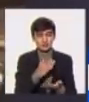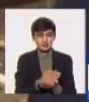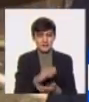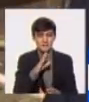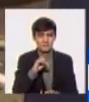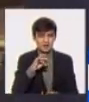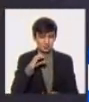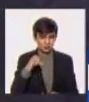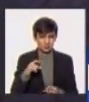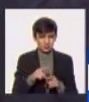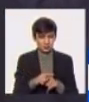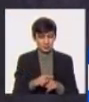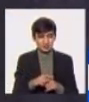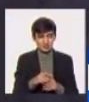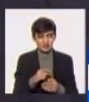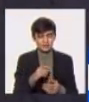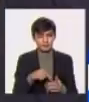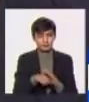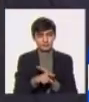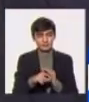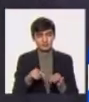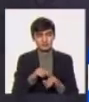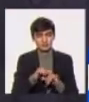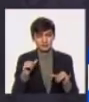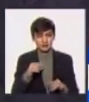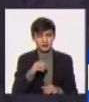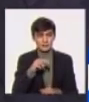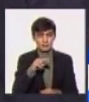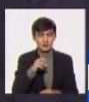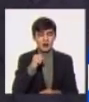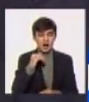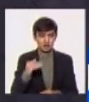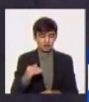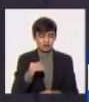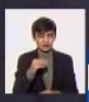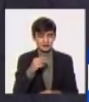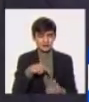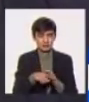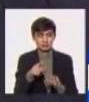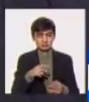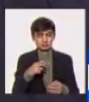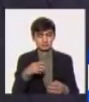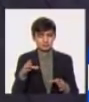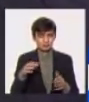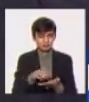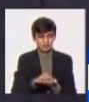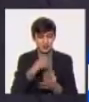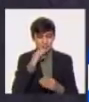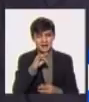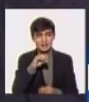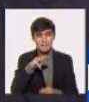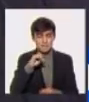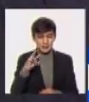заключен в липидную оболочку, и при повышении, значит, pH среды он разрушается. Поэтому при употреблении имбиря,